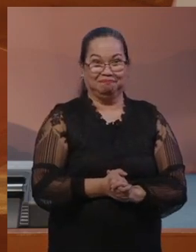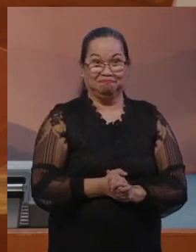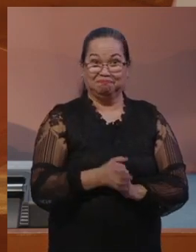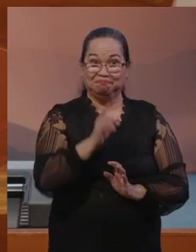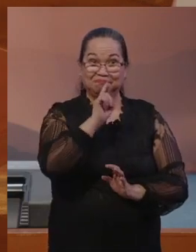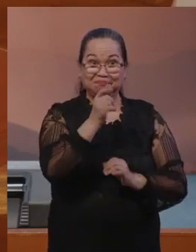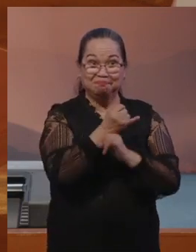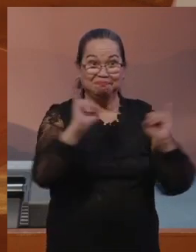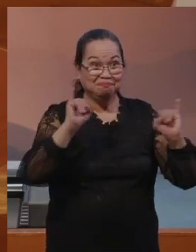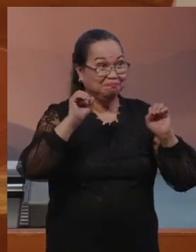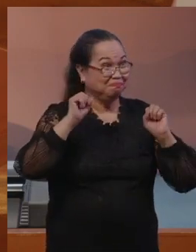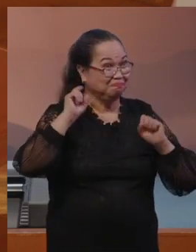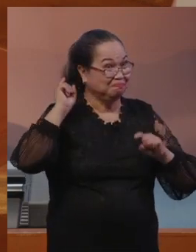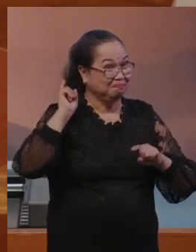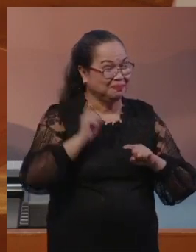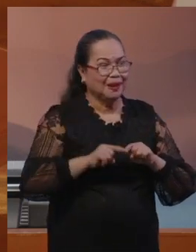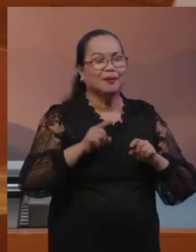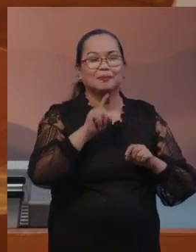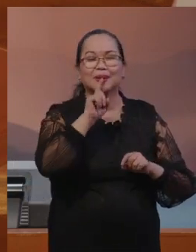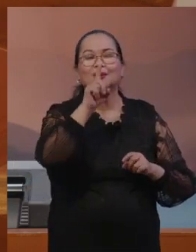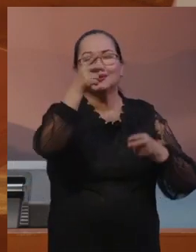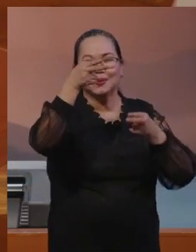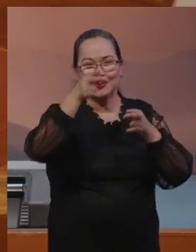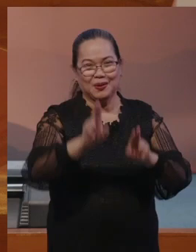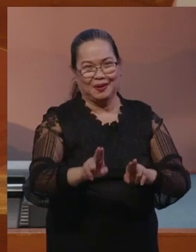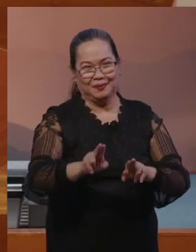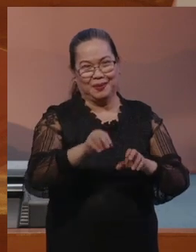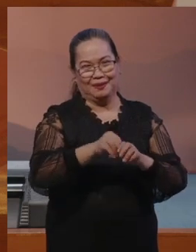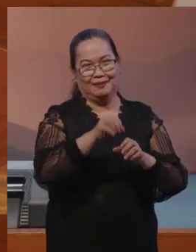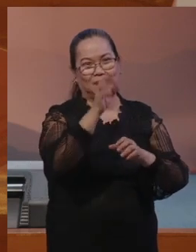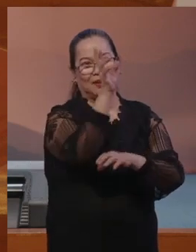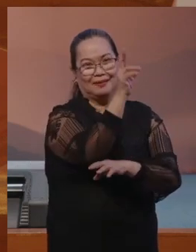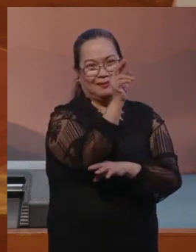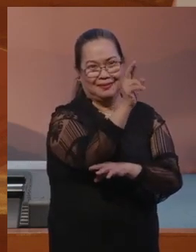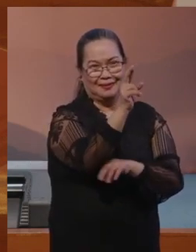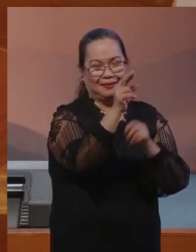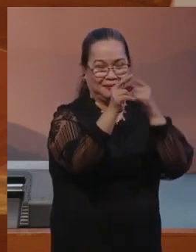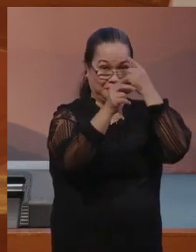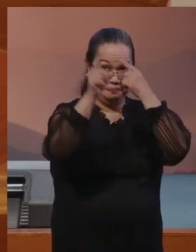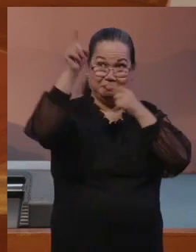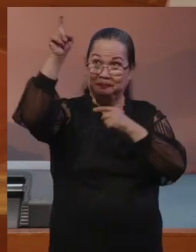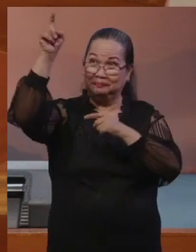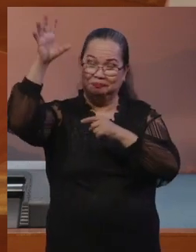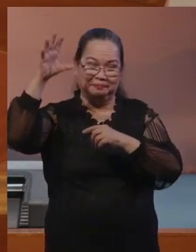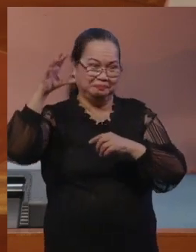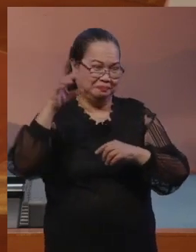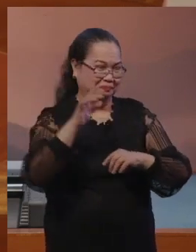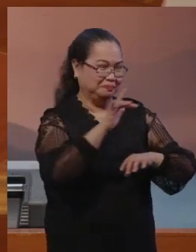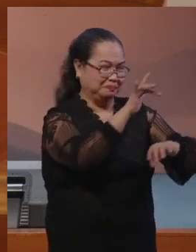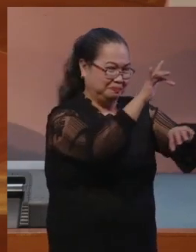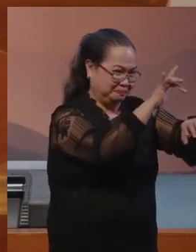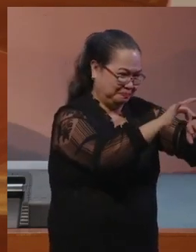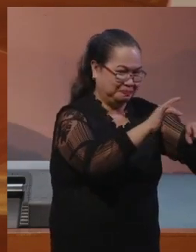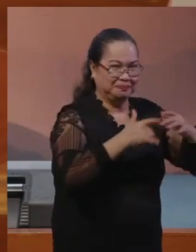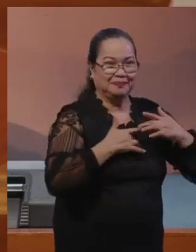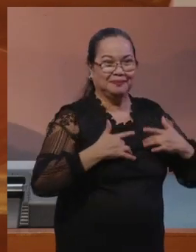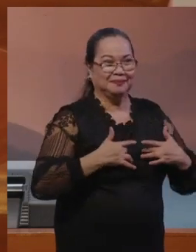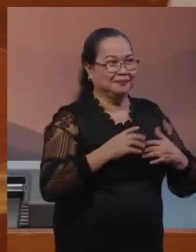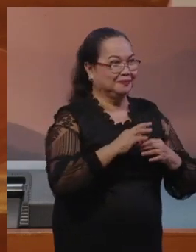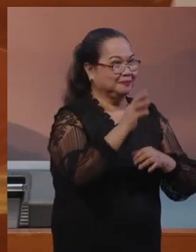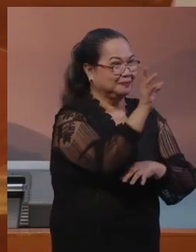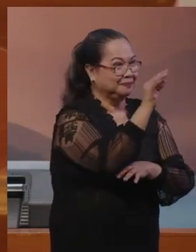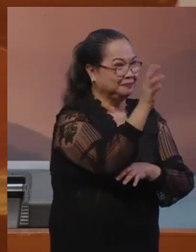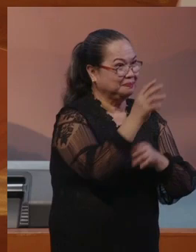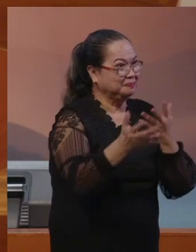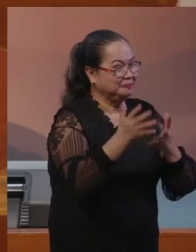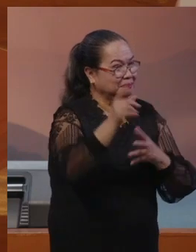Napaka-imposibleng mangyari. Pero nangyari sa kanya. Sapagkat nangusap ang Panginoon sa kanyang puso, binigyan